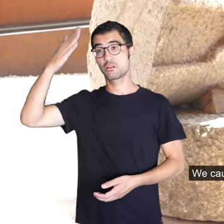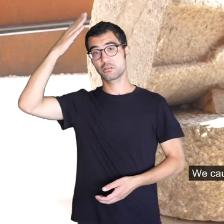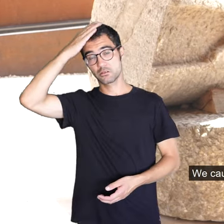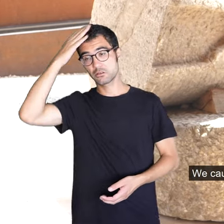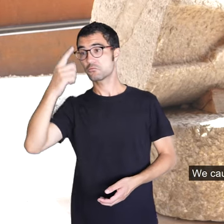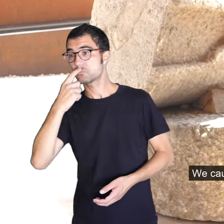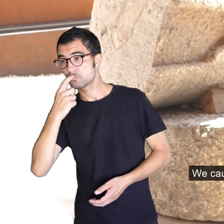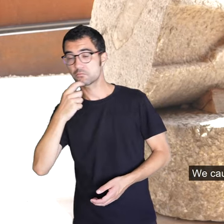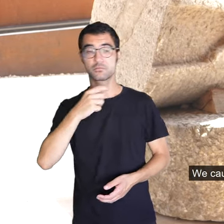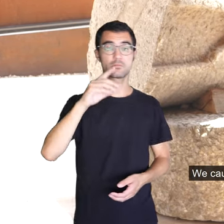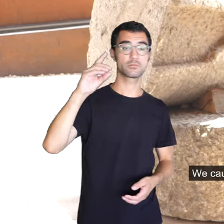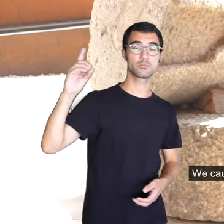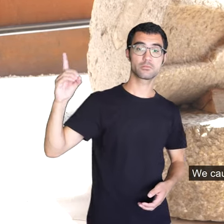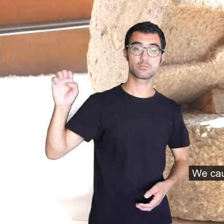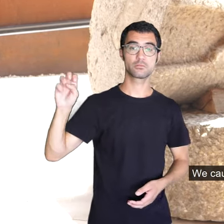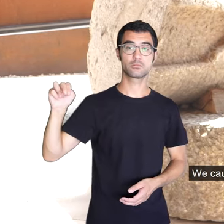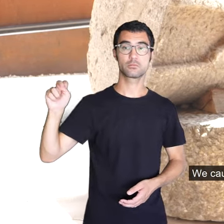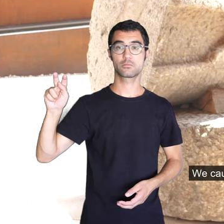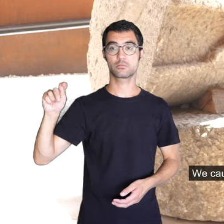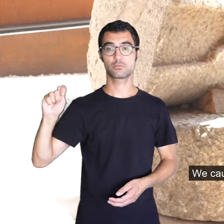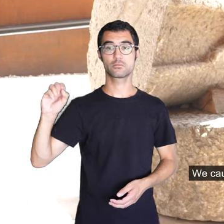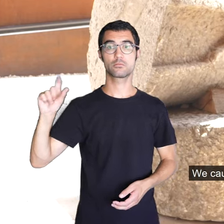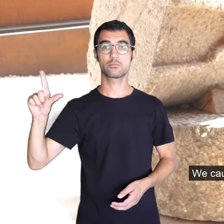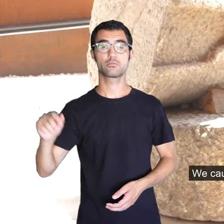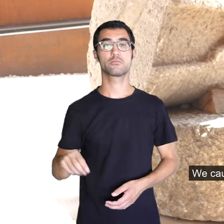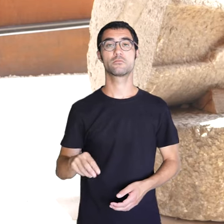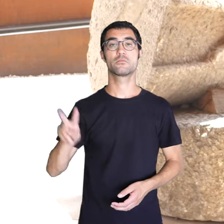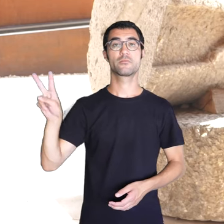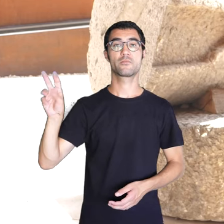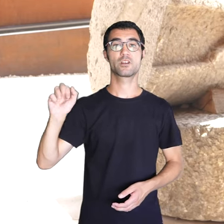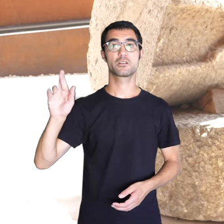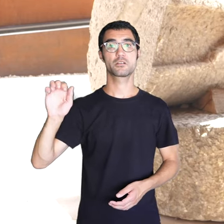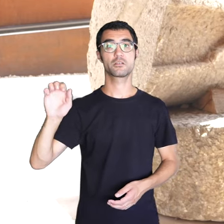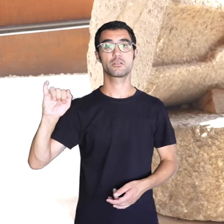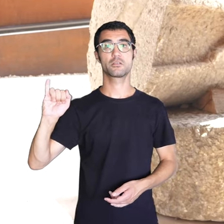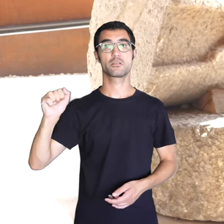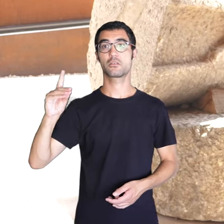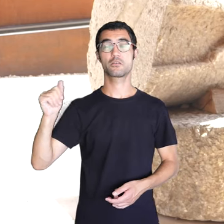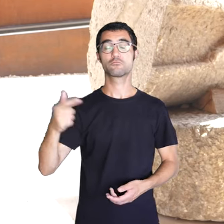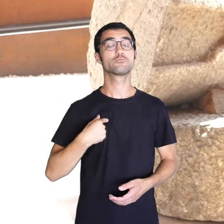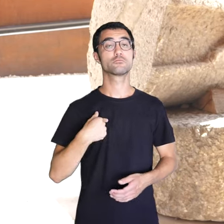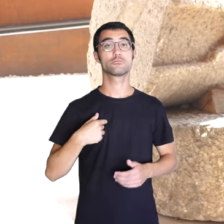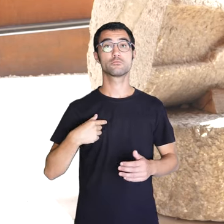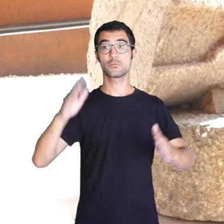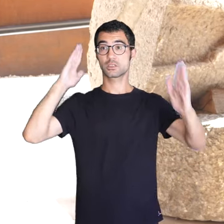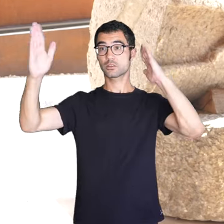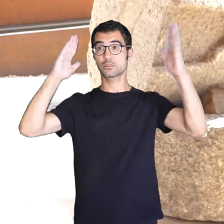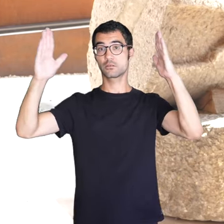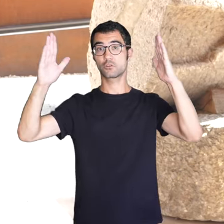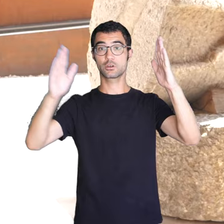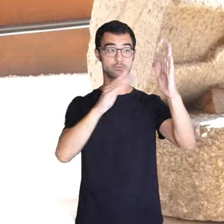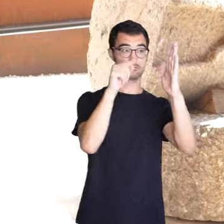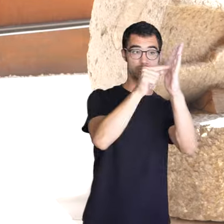tort, una mollera, una variada, tot. Fèiem un preu, estipulàvem un preu a principi de temporada.